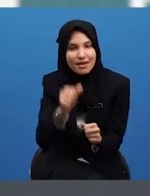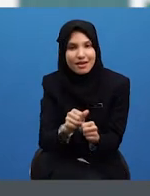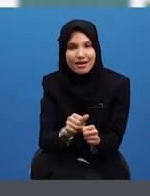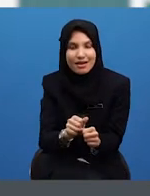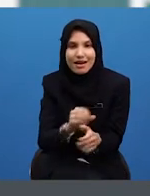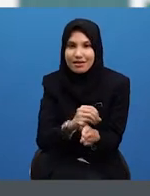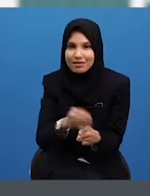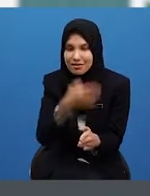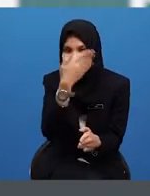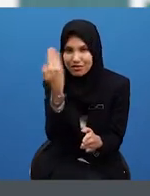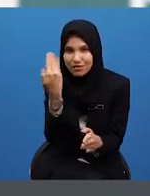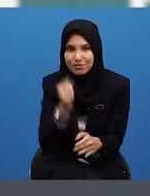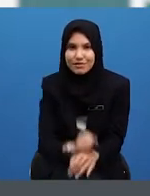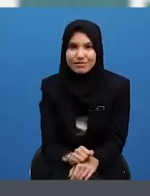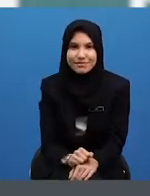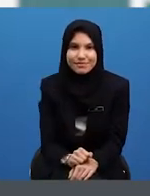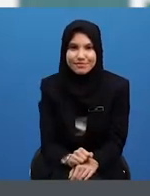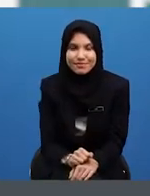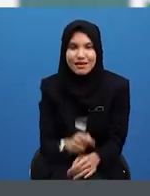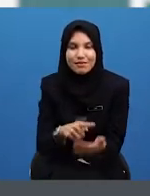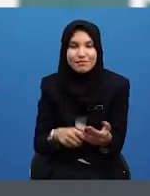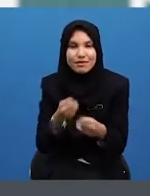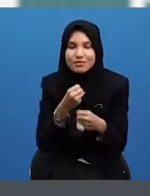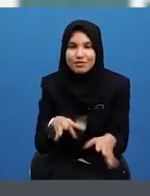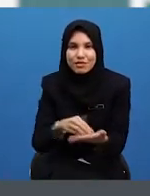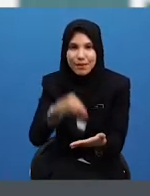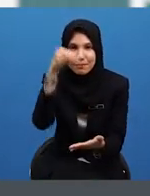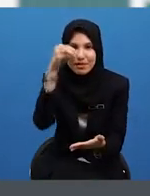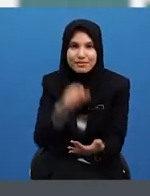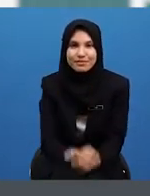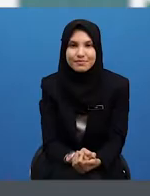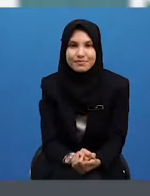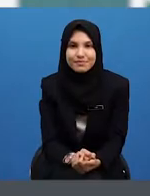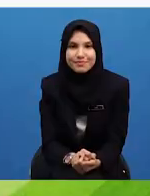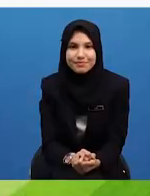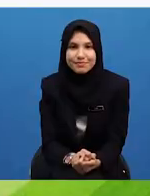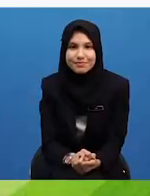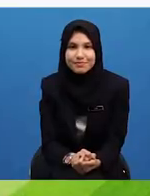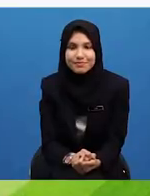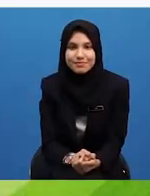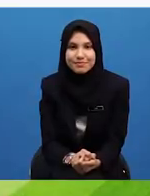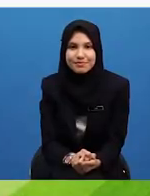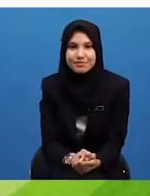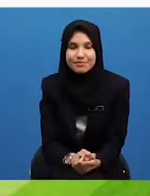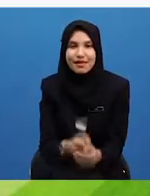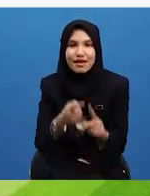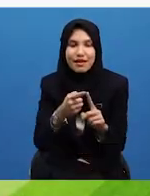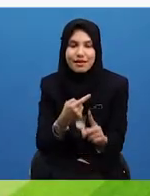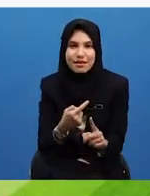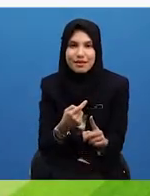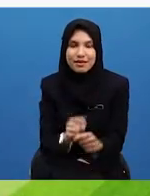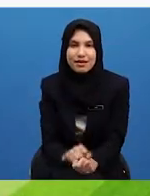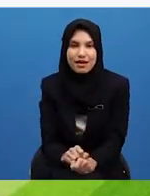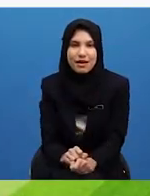terhadap apa yang kamu belajar dengan jenggot tadi dari eksperimen